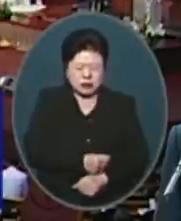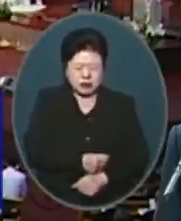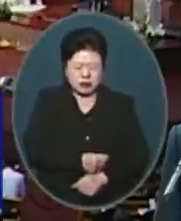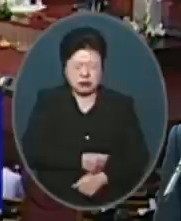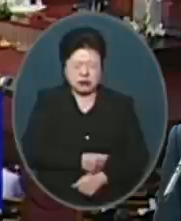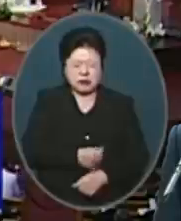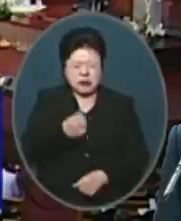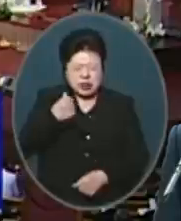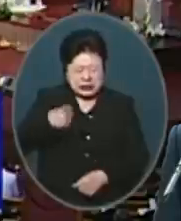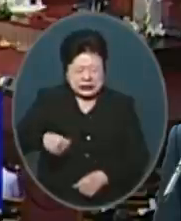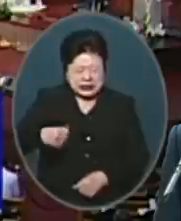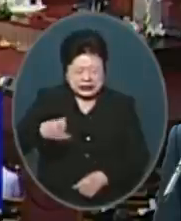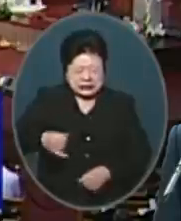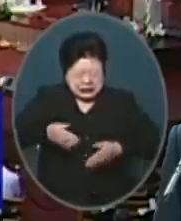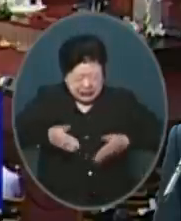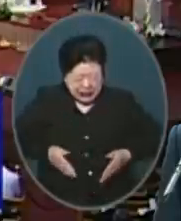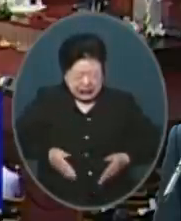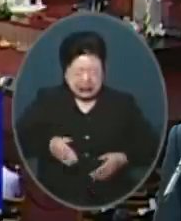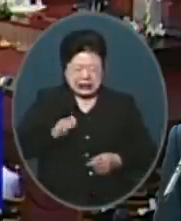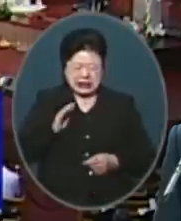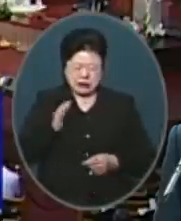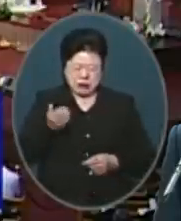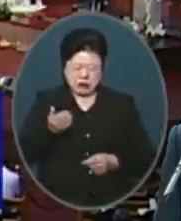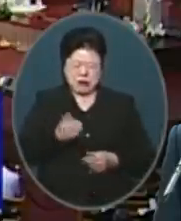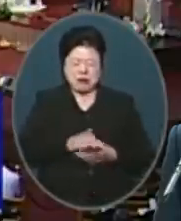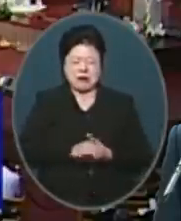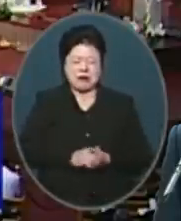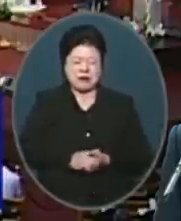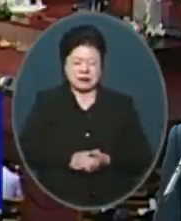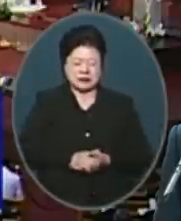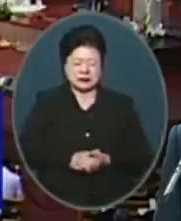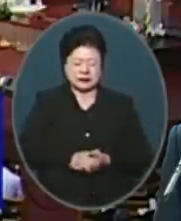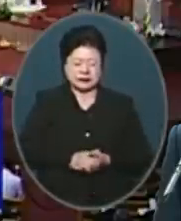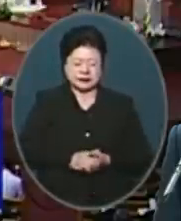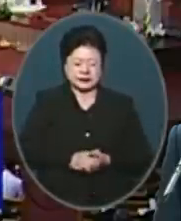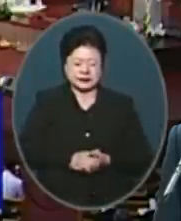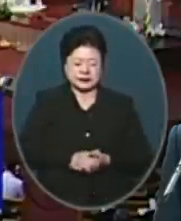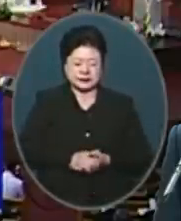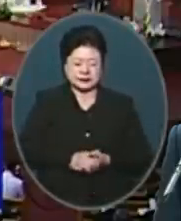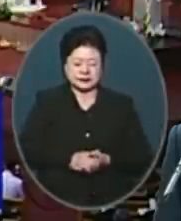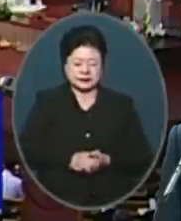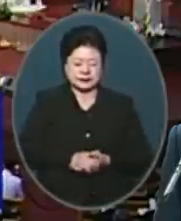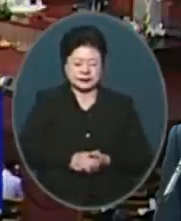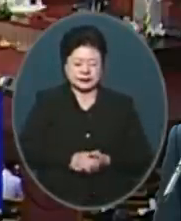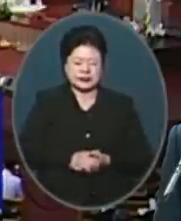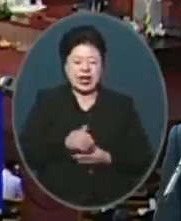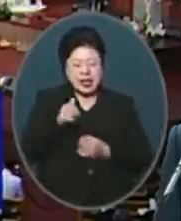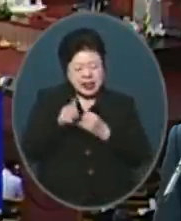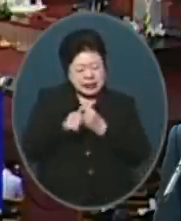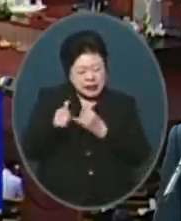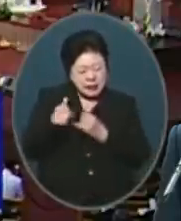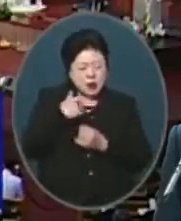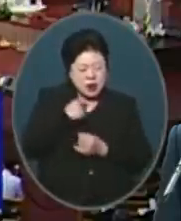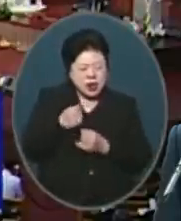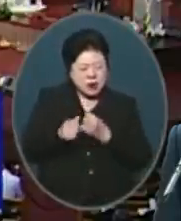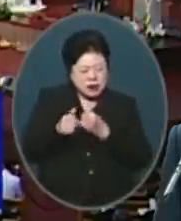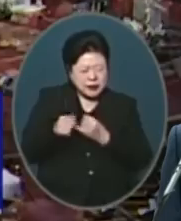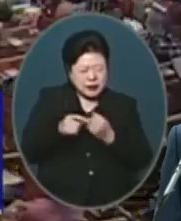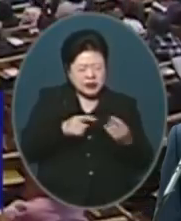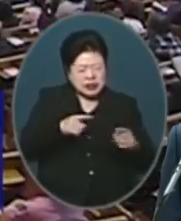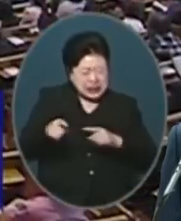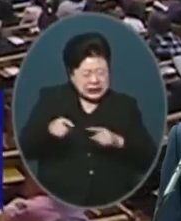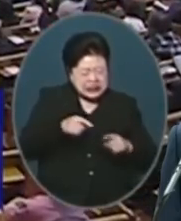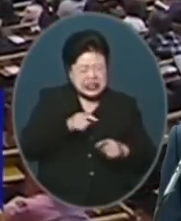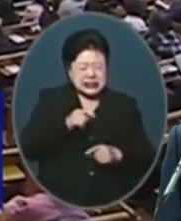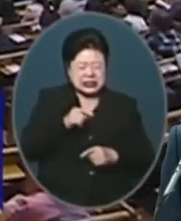내가 수고하여 자식을 낳을 것이요 너는 남편을 원하고 남편은 너를